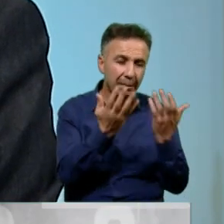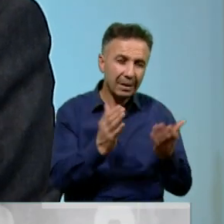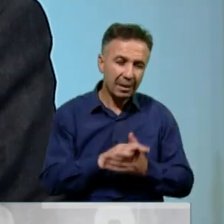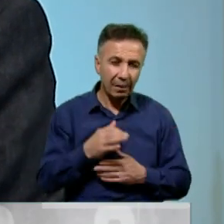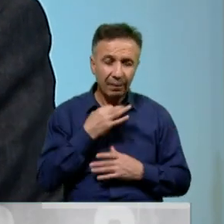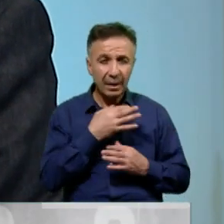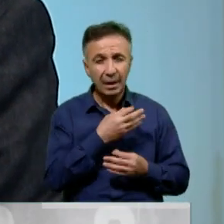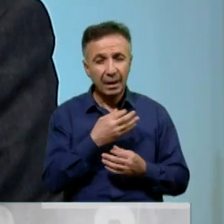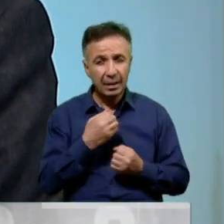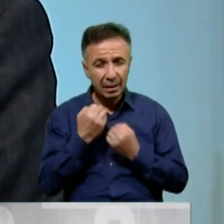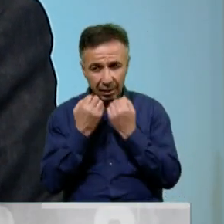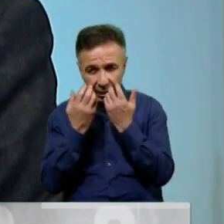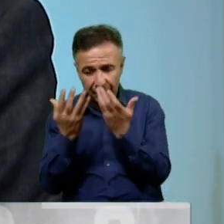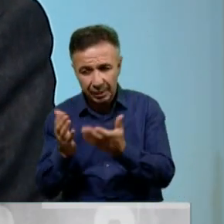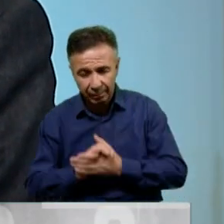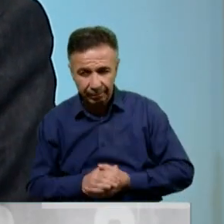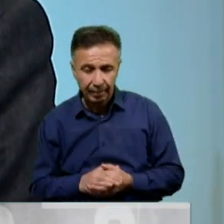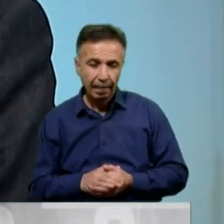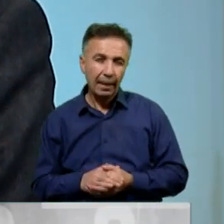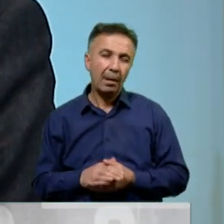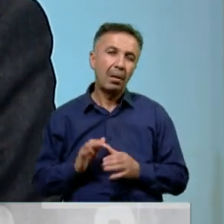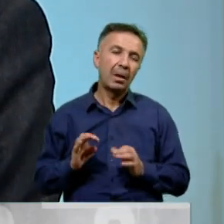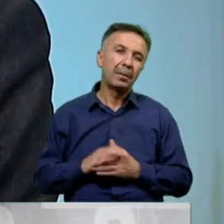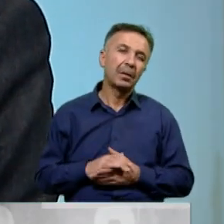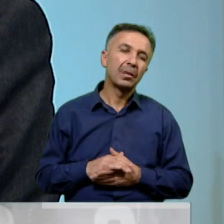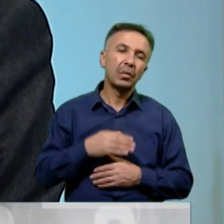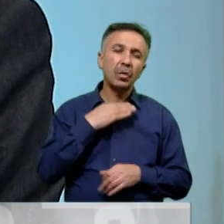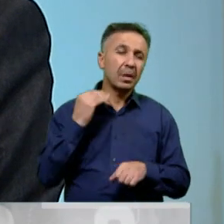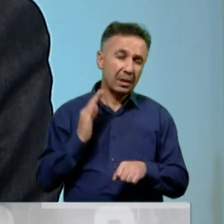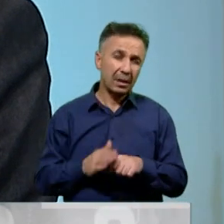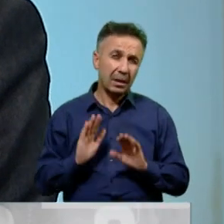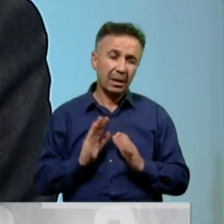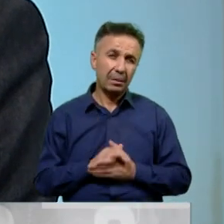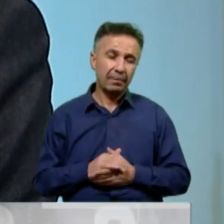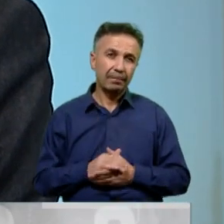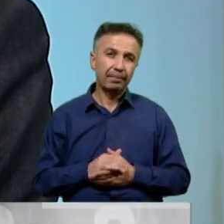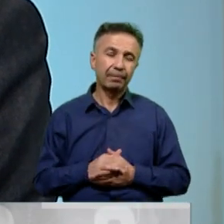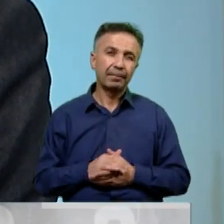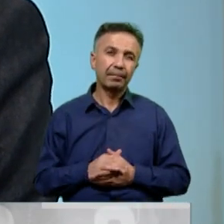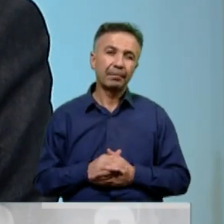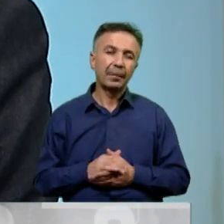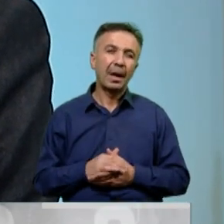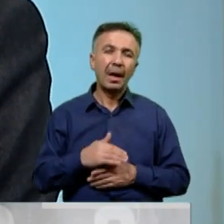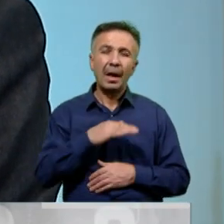gözetin. Ama öyle bir aile ki kurban kesti fakat fazla bir et görmüyor.